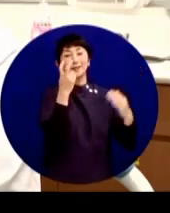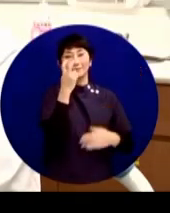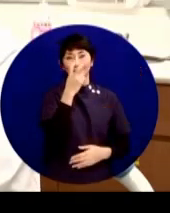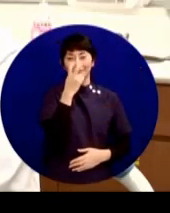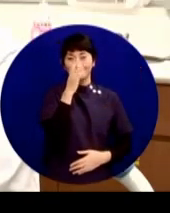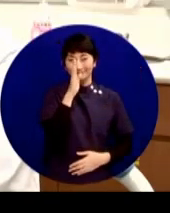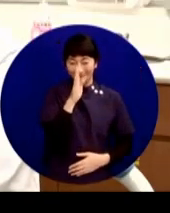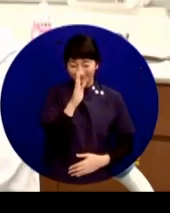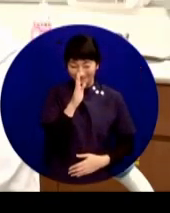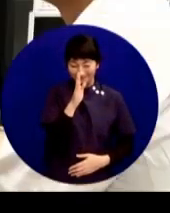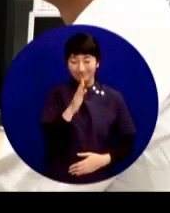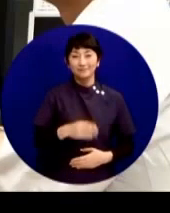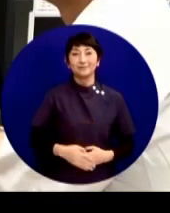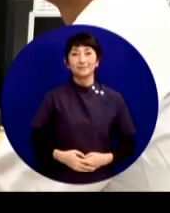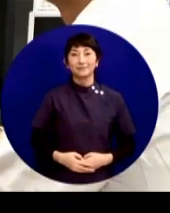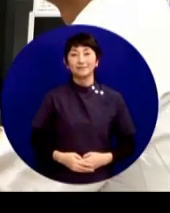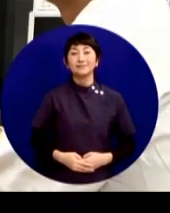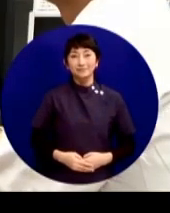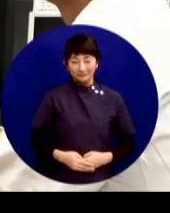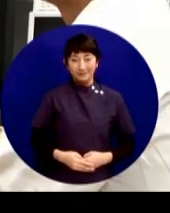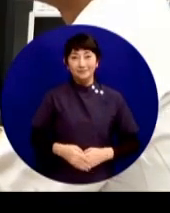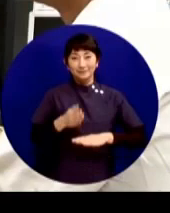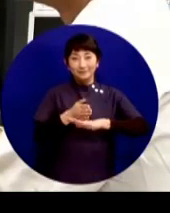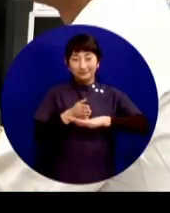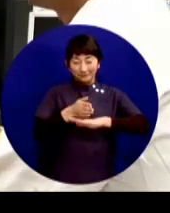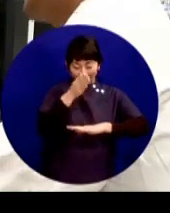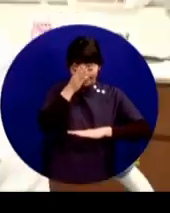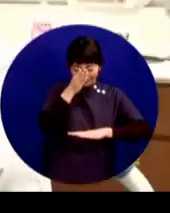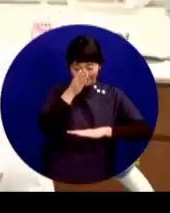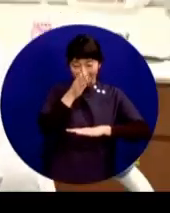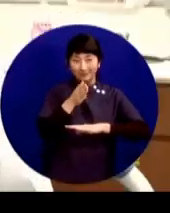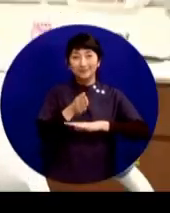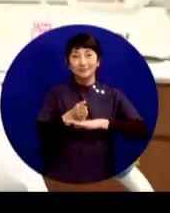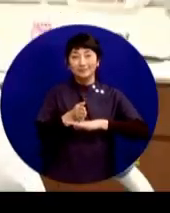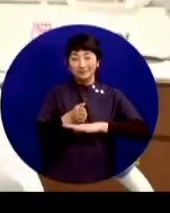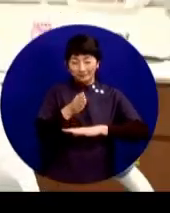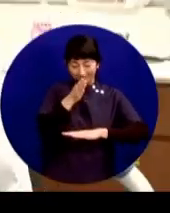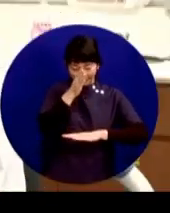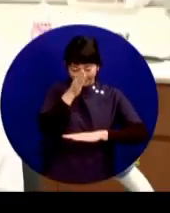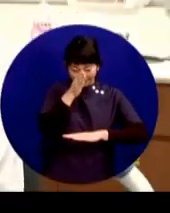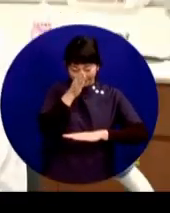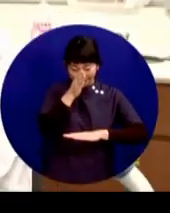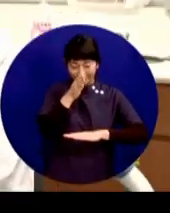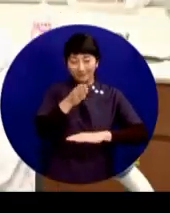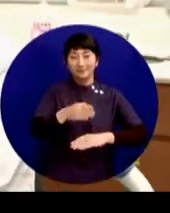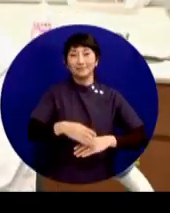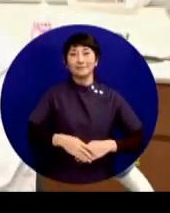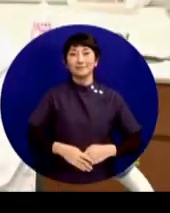て見てください。 先生、今日はありがとうございました。 ありがとうございました。